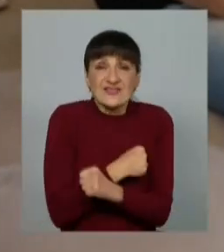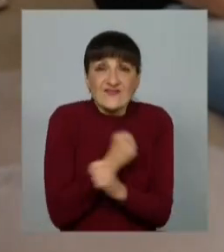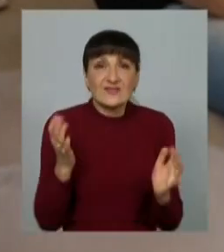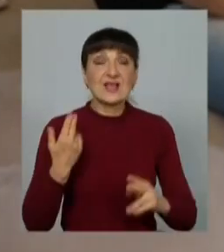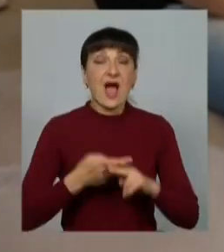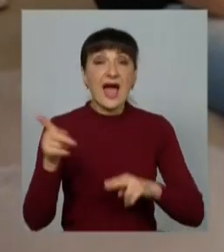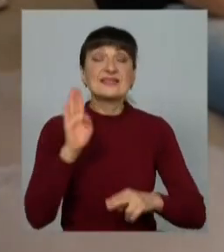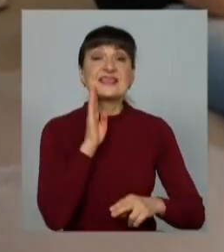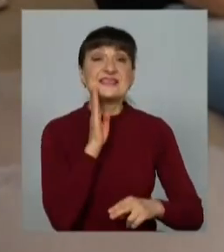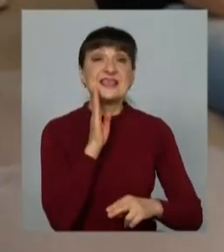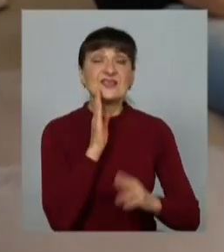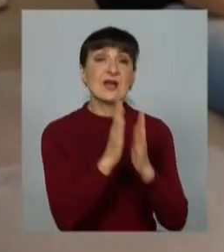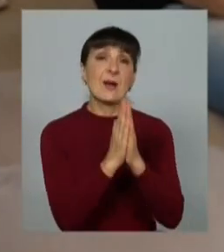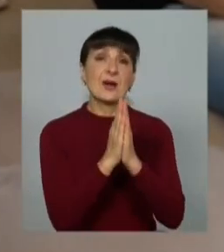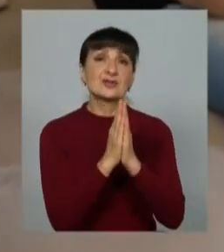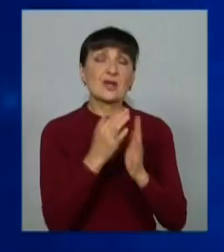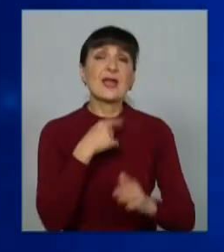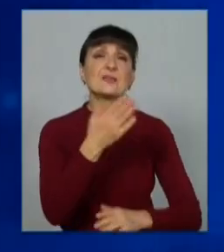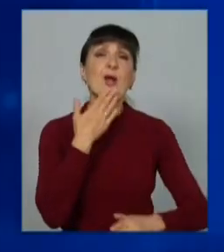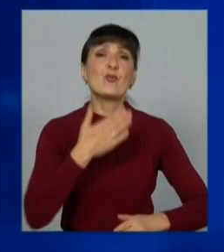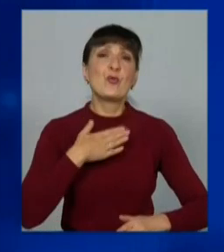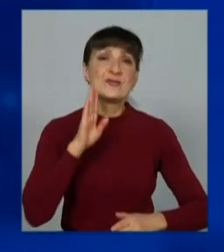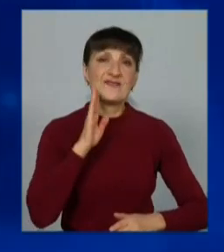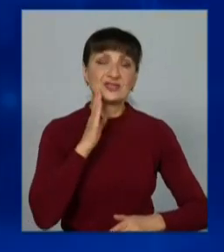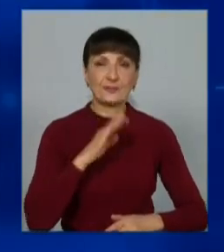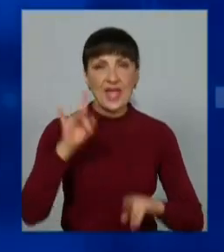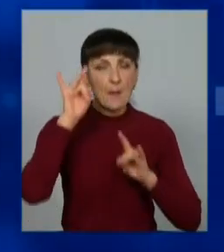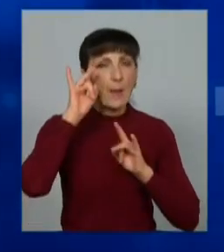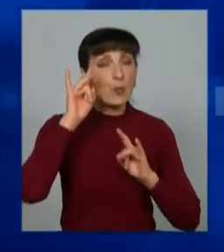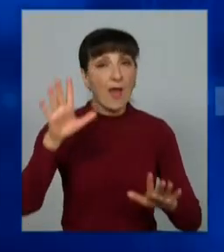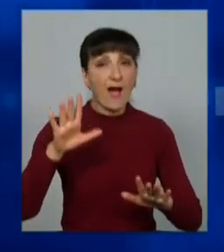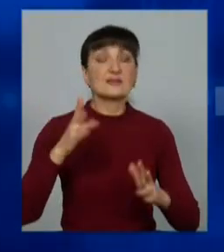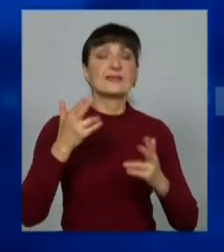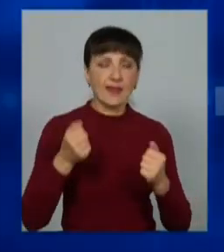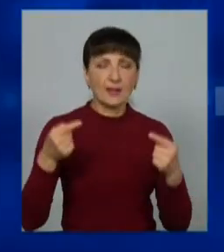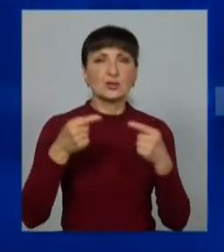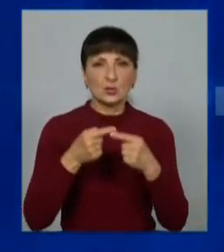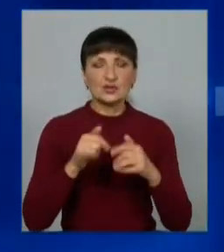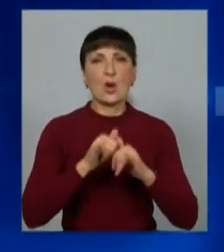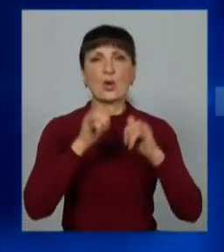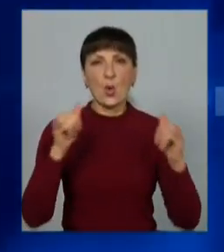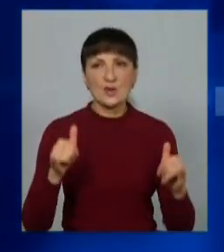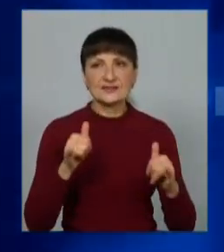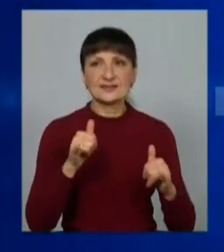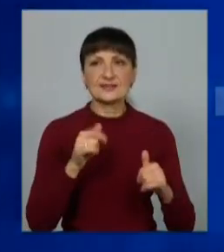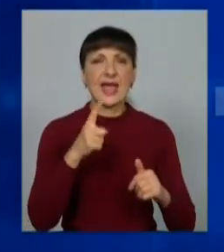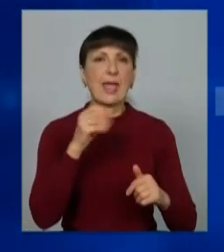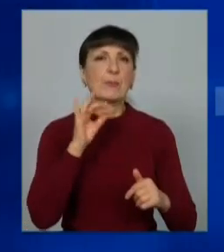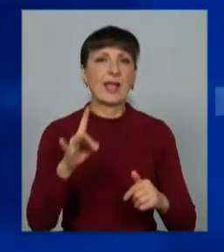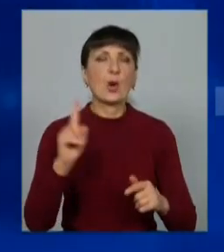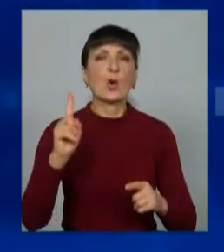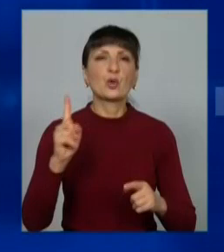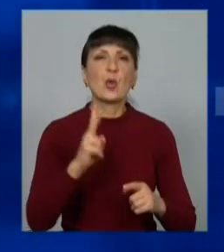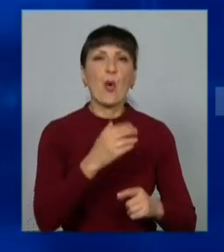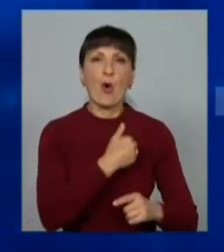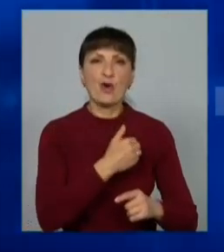эта девочка, которая говорит: «Радик, я тебя очень люблю». Бешеная популярность неизбежно приводит к росту хейтеров. Иными словами, становится